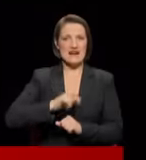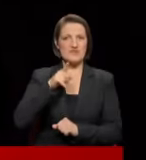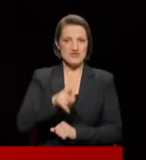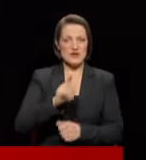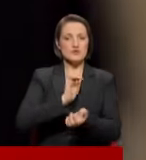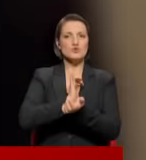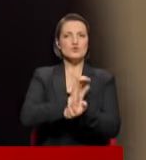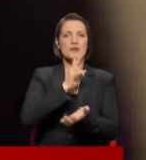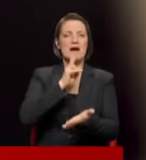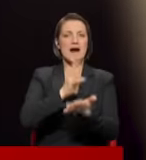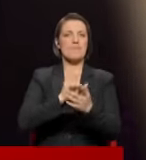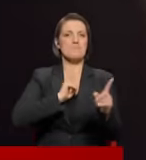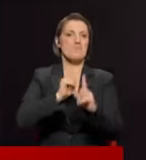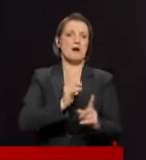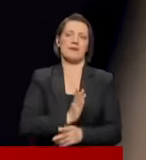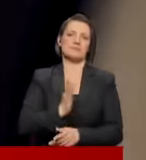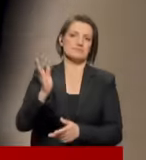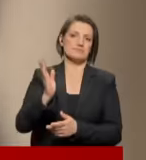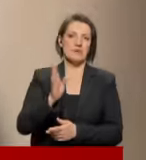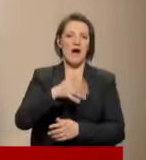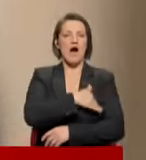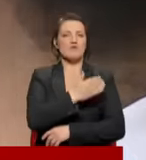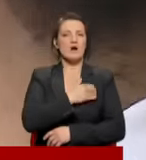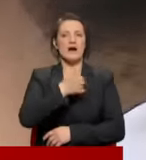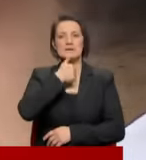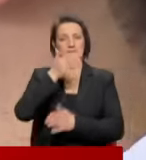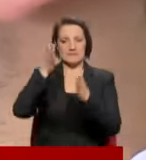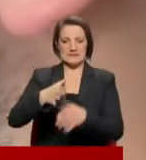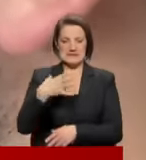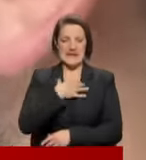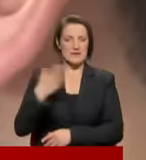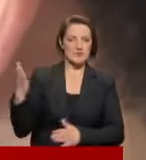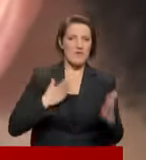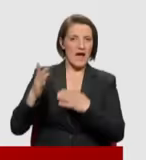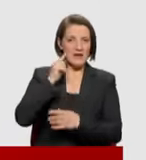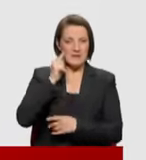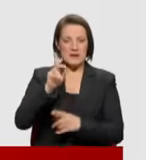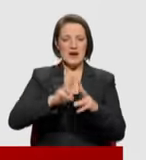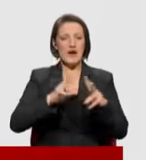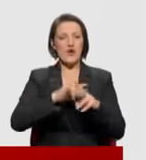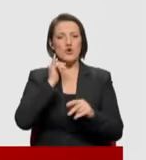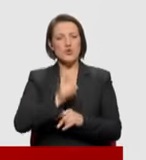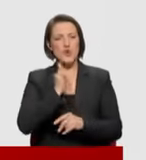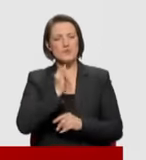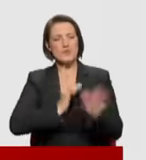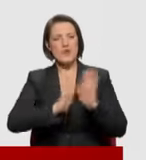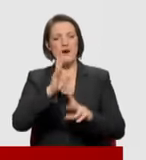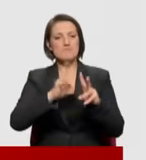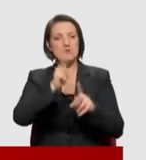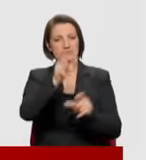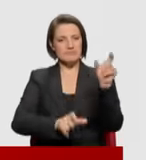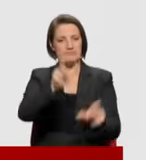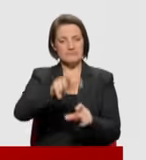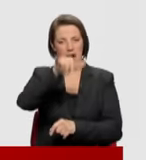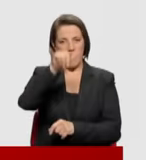tarafından tutuklama talebiyle mahkemeye sevk edildi. Avukat Ali Can Nacak kendilerini darp edenler ve karakolda kötü muamelede bulunduğunu iddia